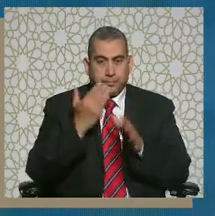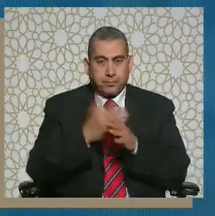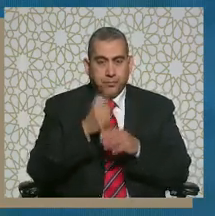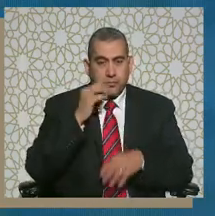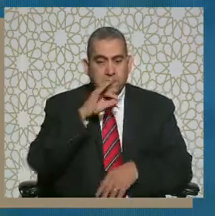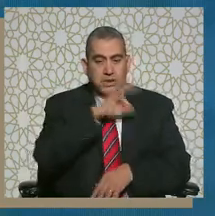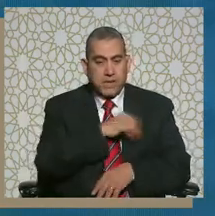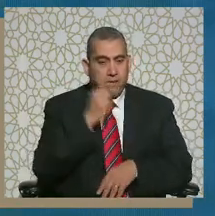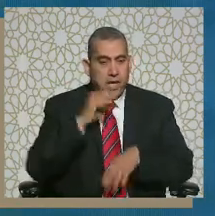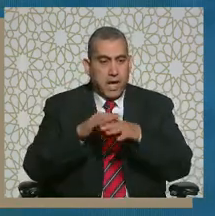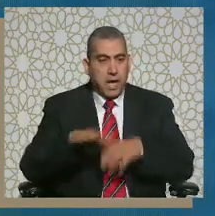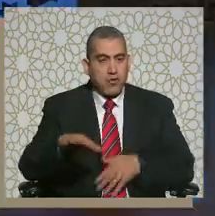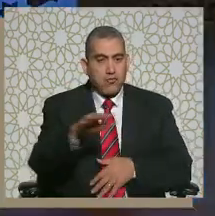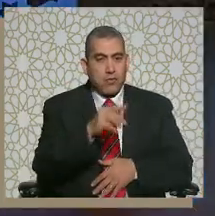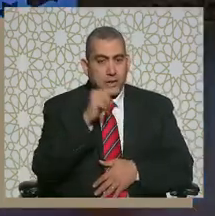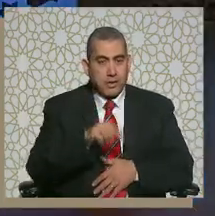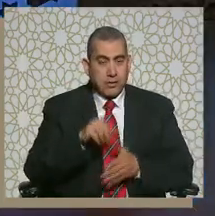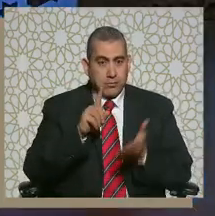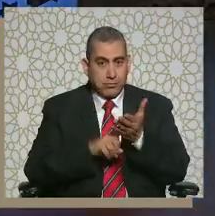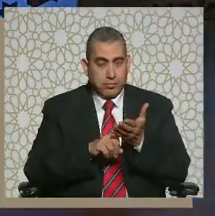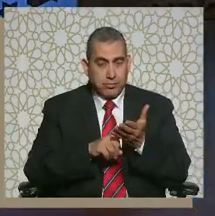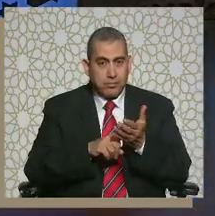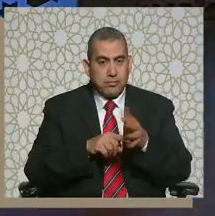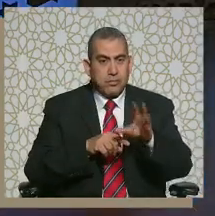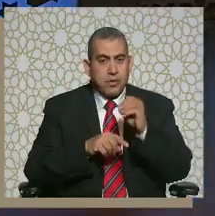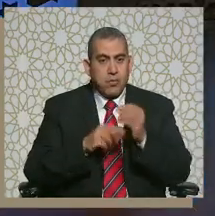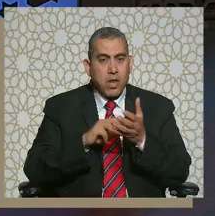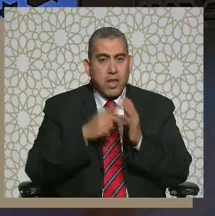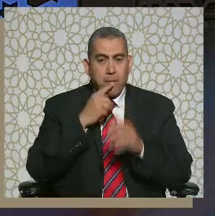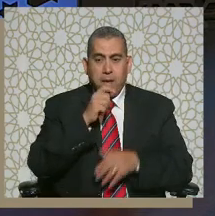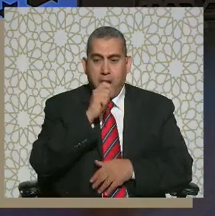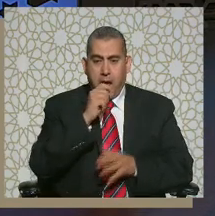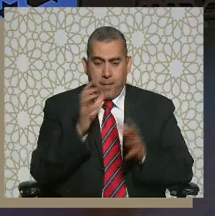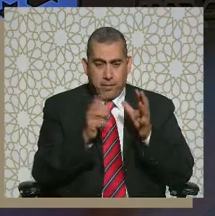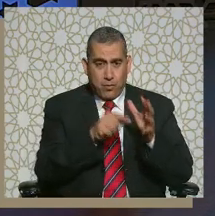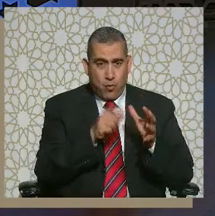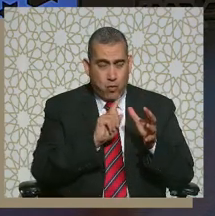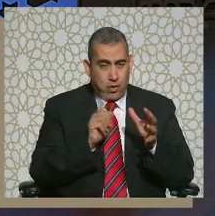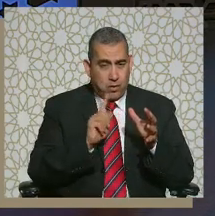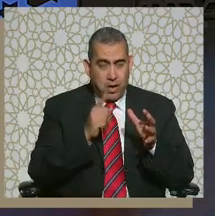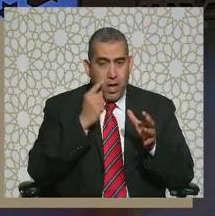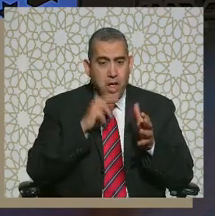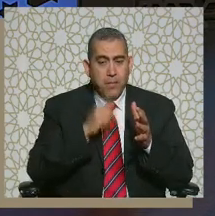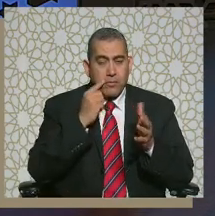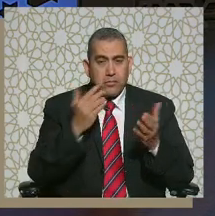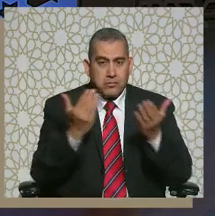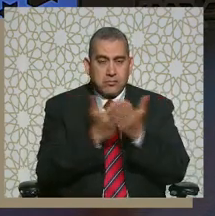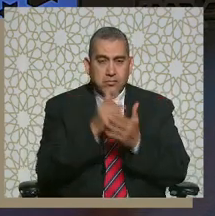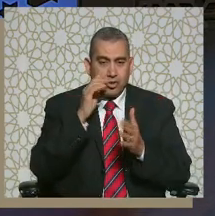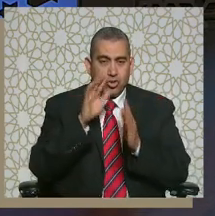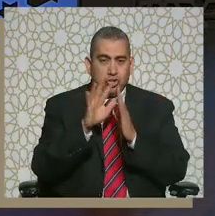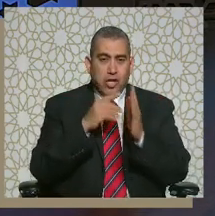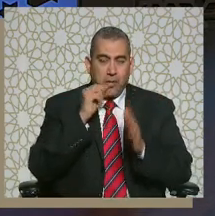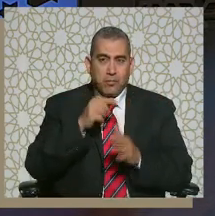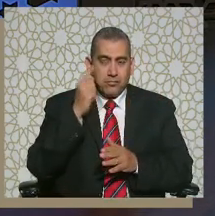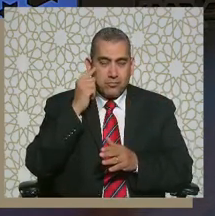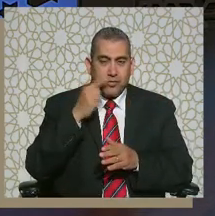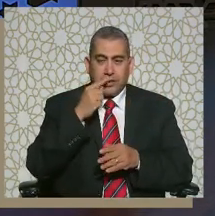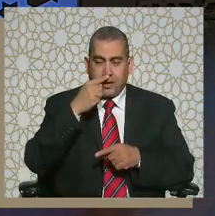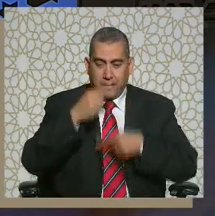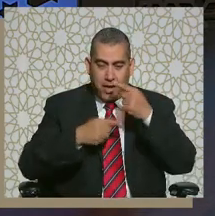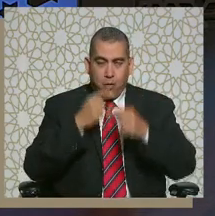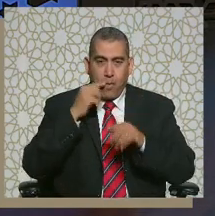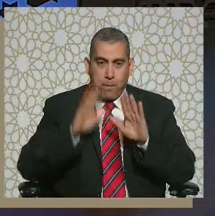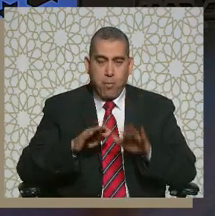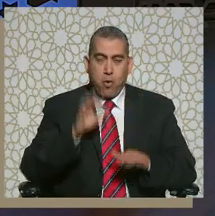الناس يبقى اذا العبره هنا مش قضيه اللحم بس العبره كمان الشعيره دي لابد ان هي تكون موجوده